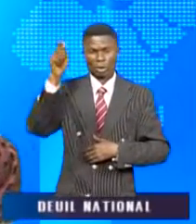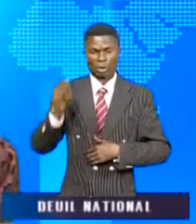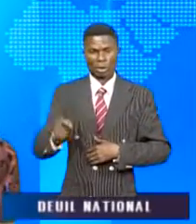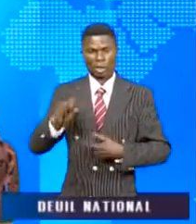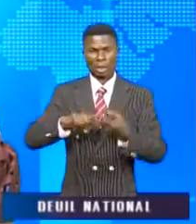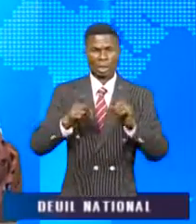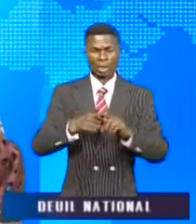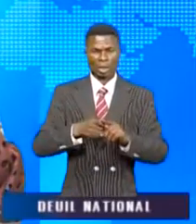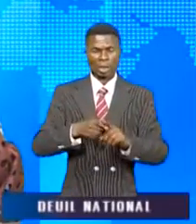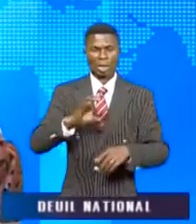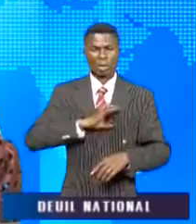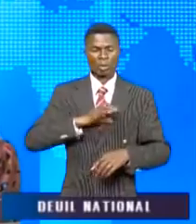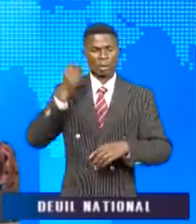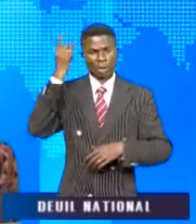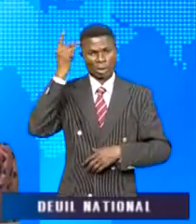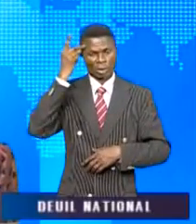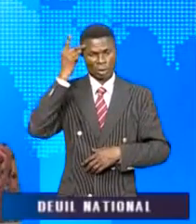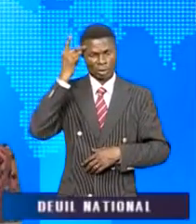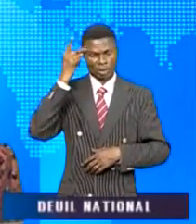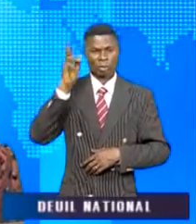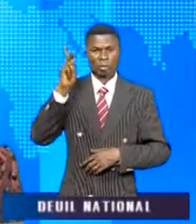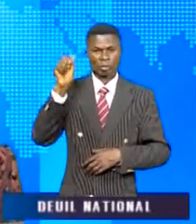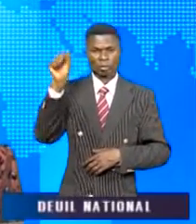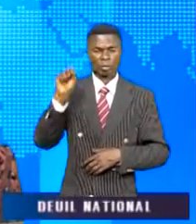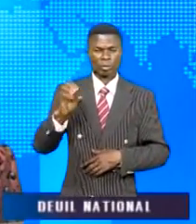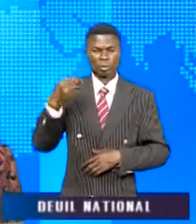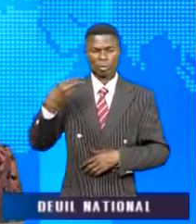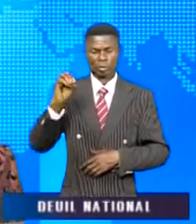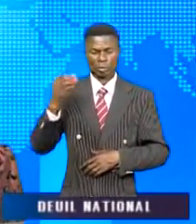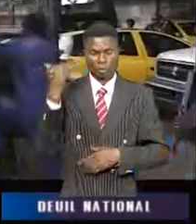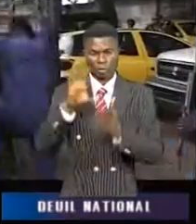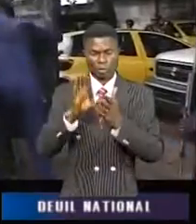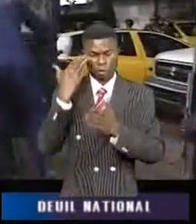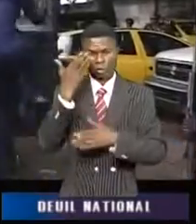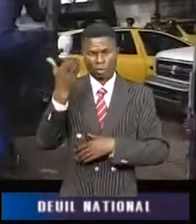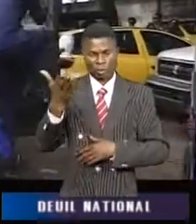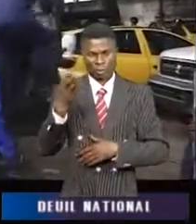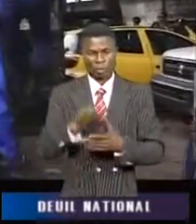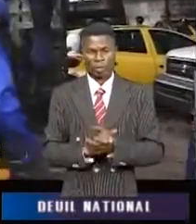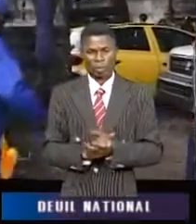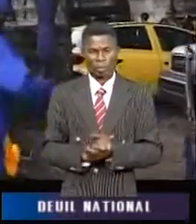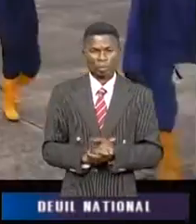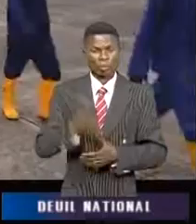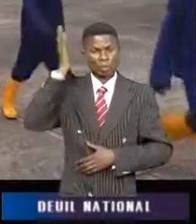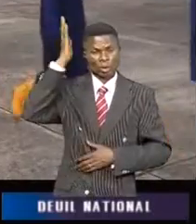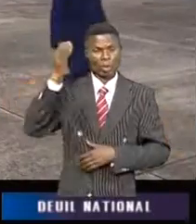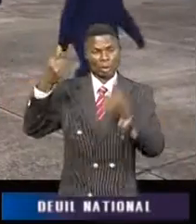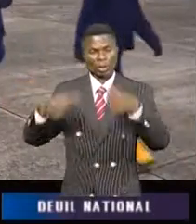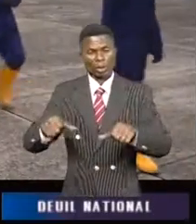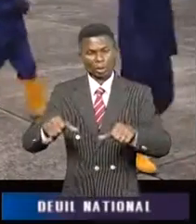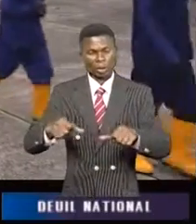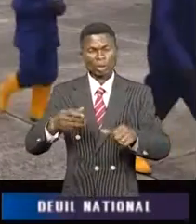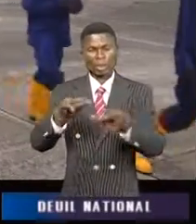collègue de la PNC Kinshasa, Silvano Okasongo. Les détails avec Oscar Mbalkaïch. Laisser les Kulunas s'émouvoir dans leur